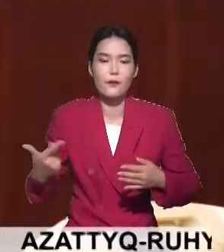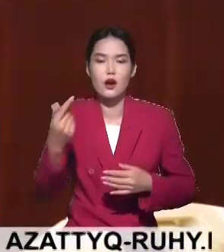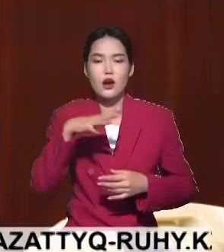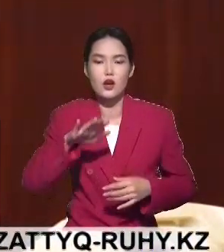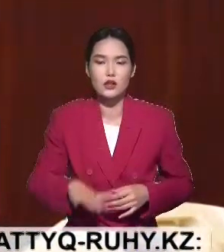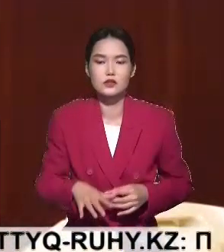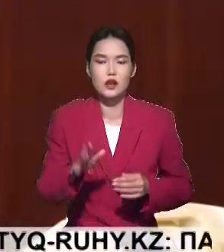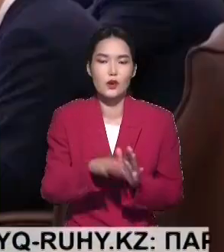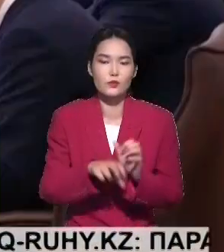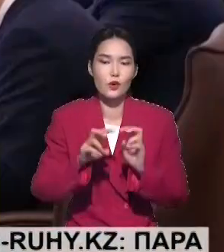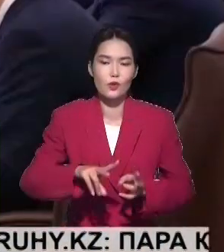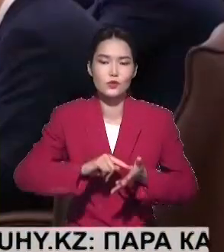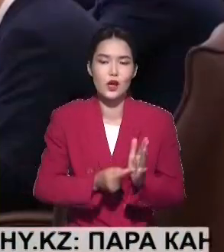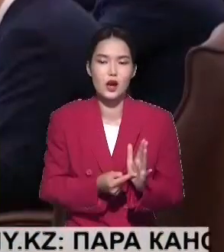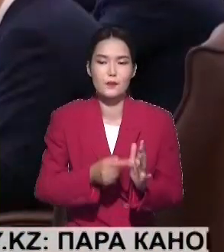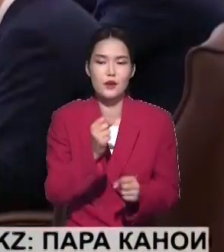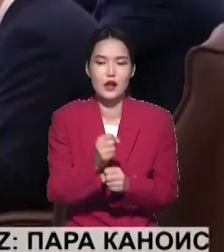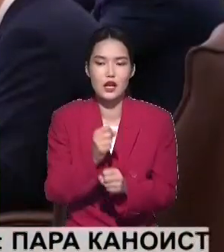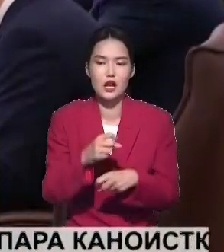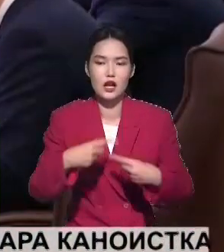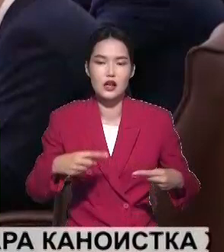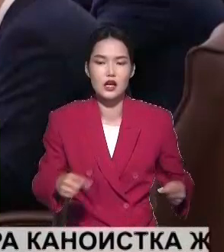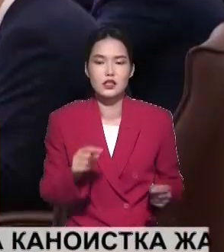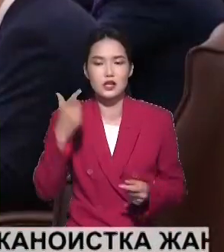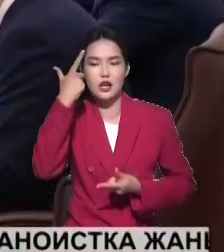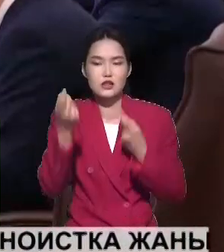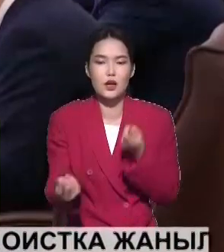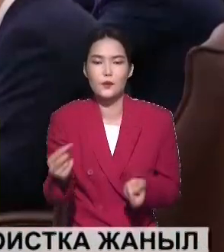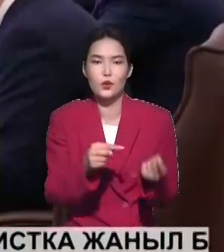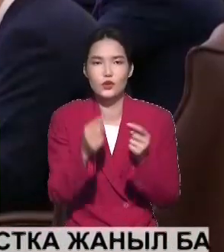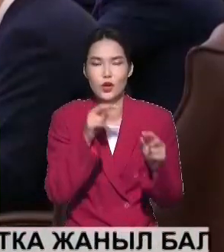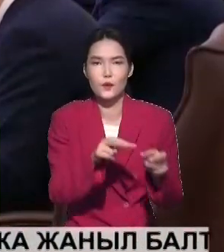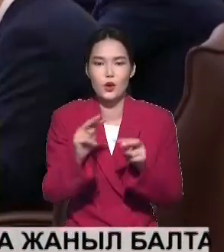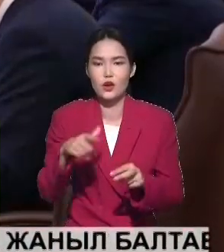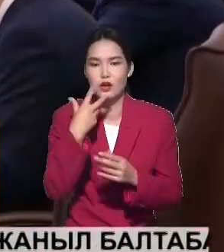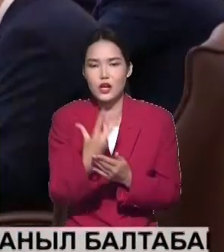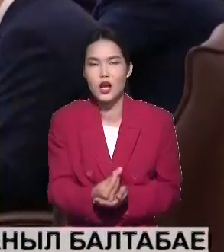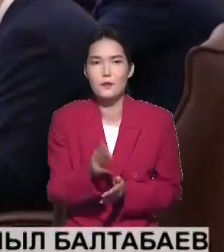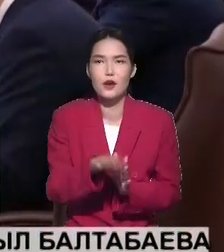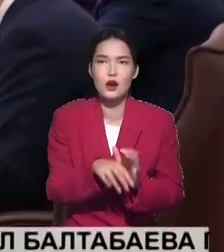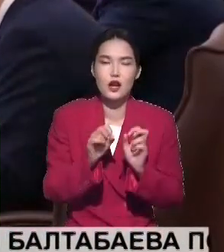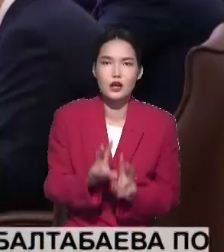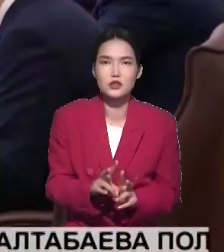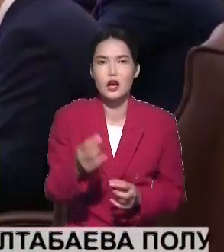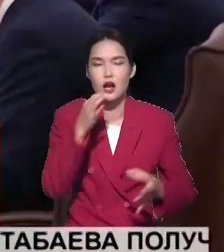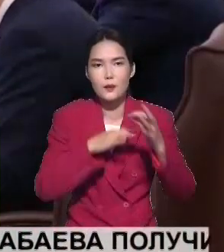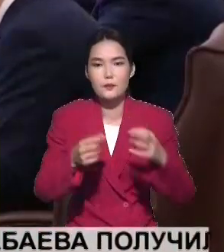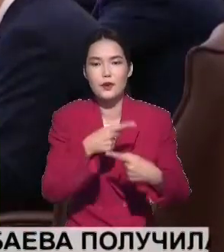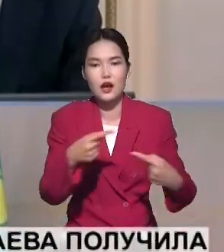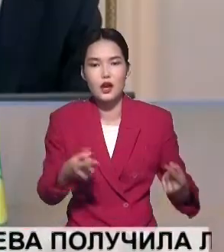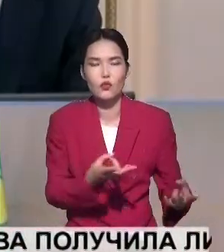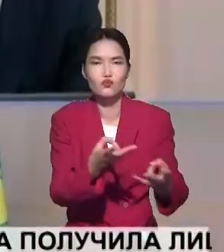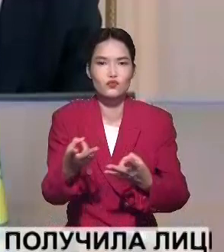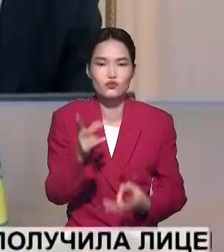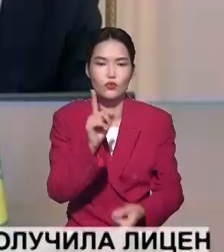населенных пункта до сих пор находятся без транспортного сообщения. Нужно четко контролировать наличие в них продуктов и медикаментов. Имеются населенные пункты